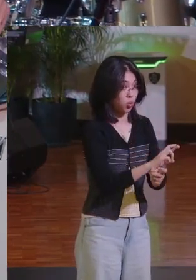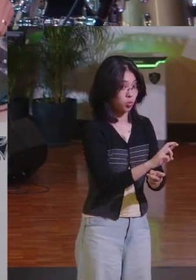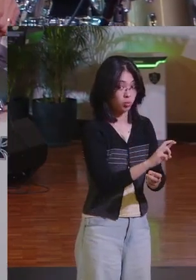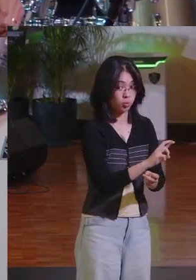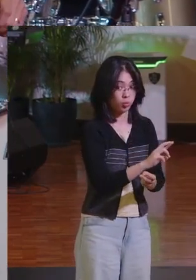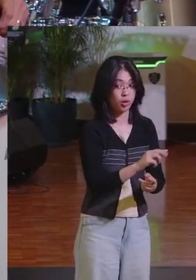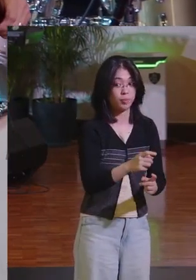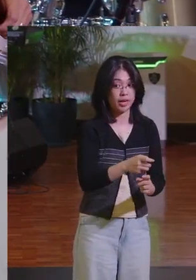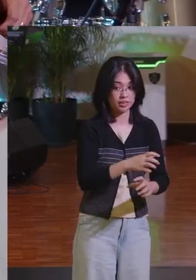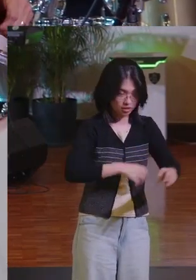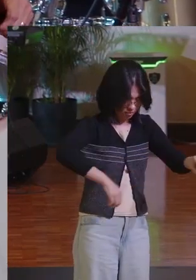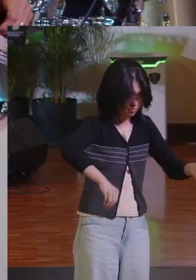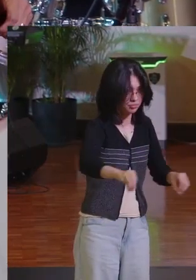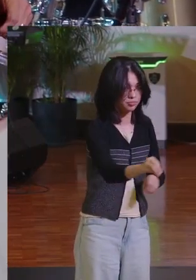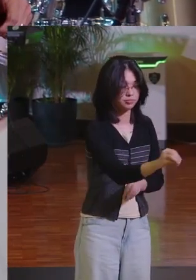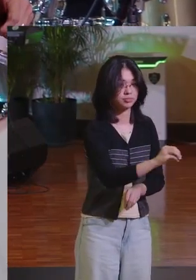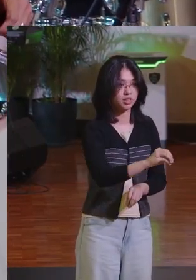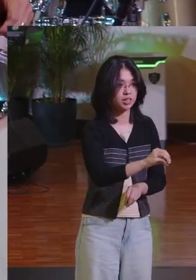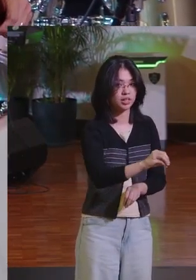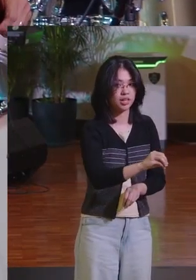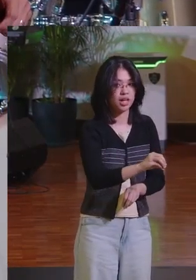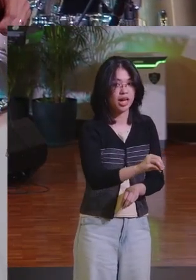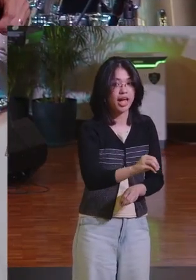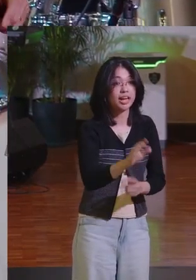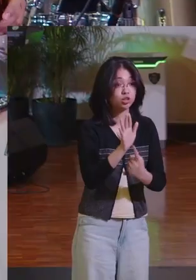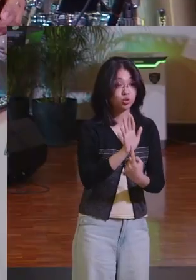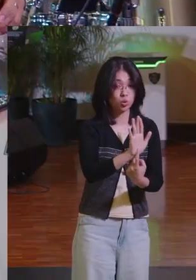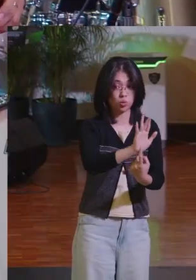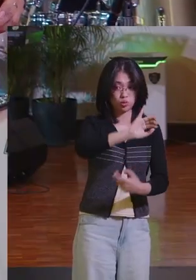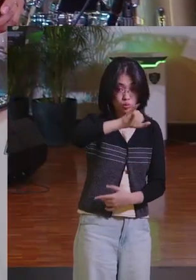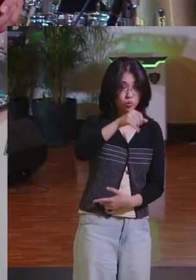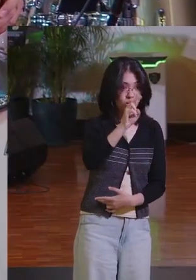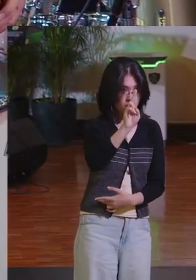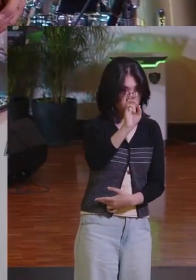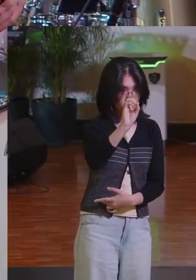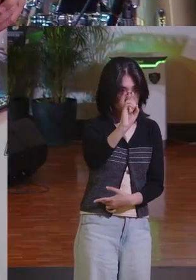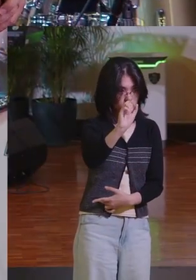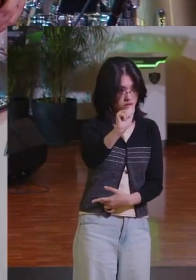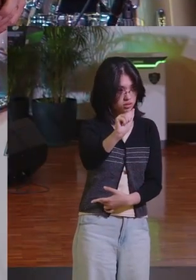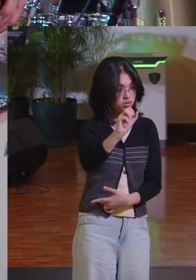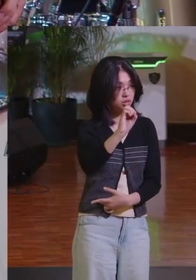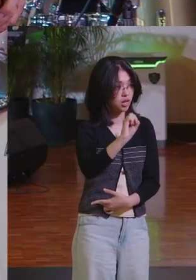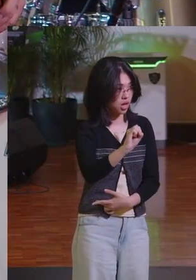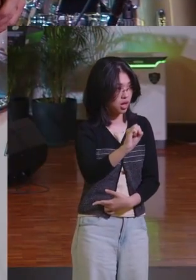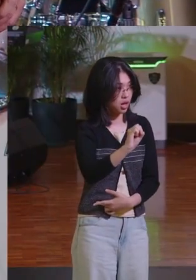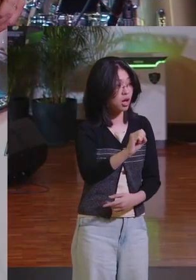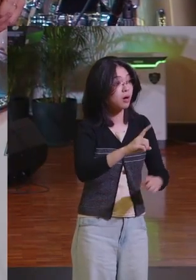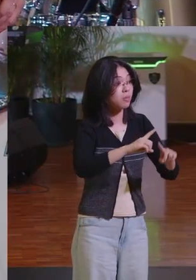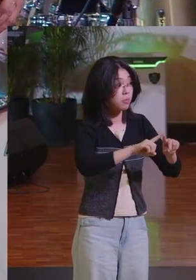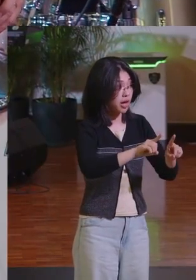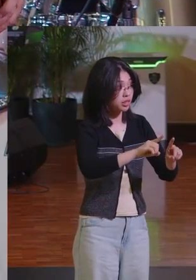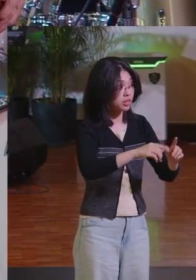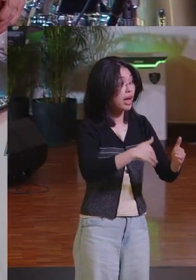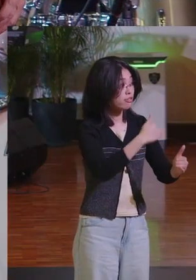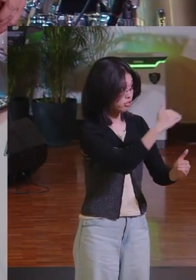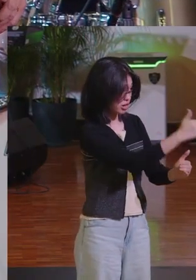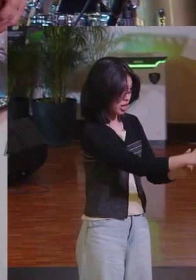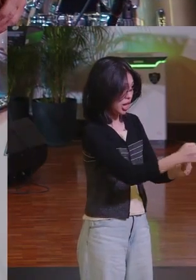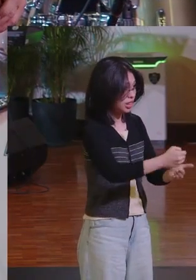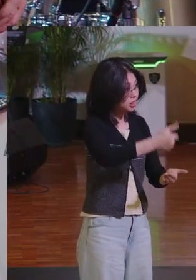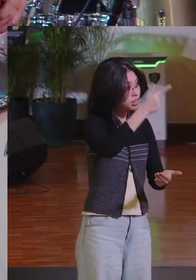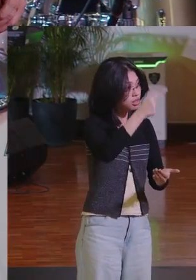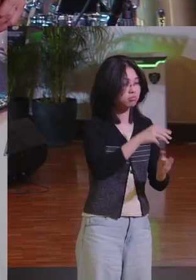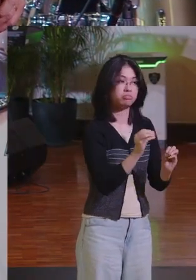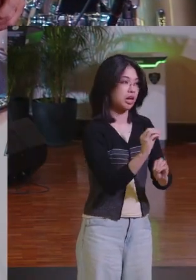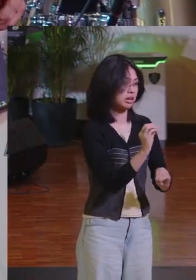si Matthias. No? Pero pagkatapos po nung insidente na yun, wala na. Sabi po sa Hebrews chapter 1